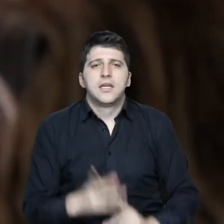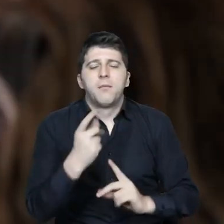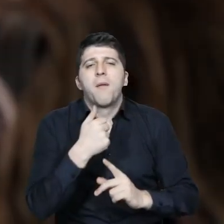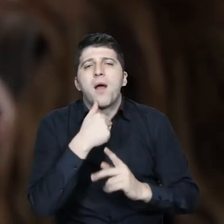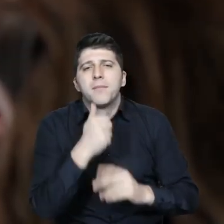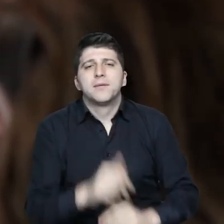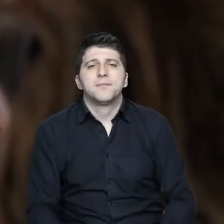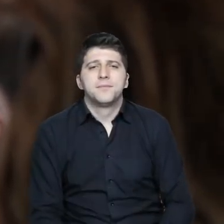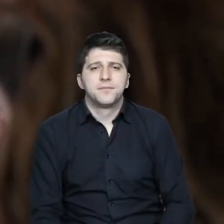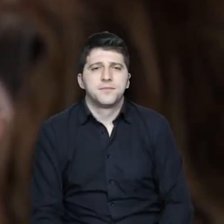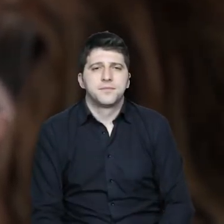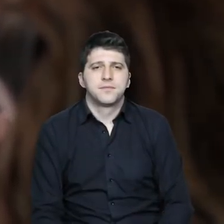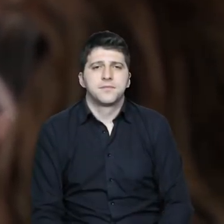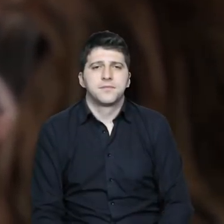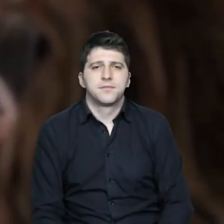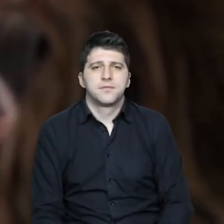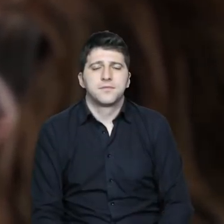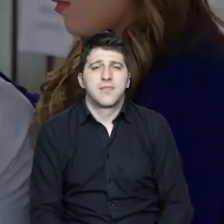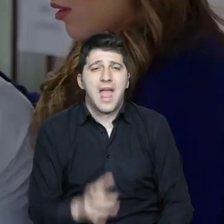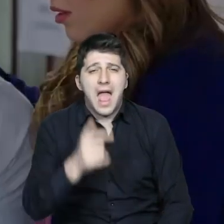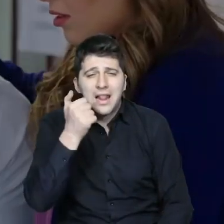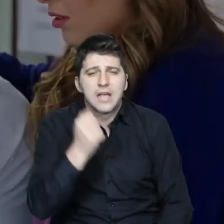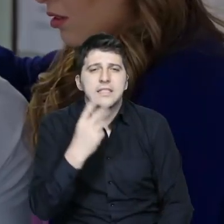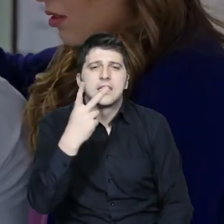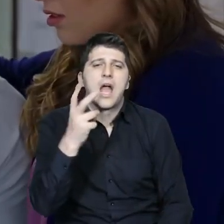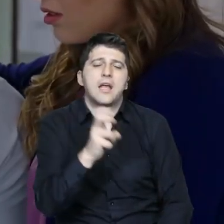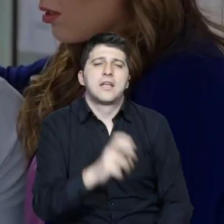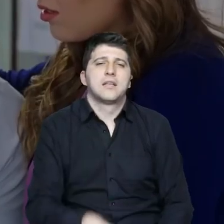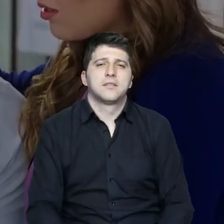abi. En az 2 ay.